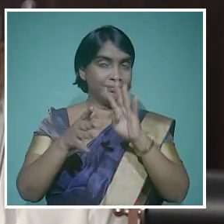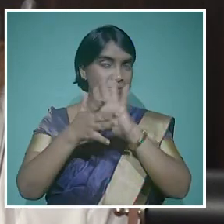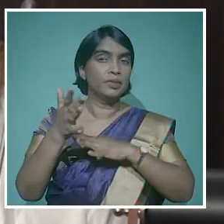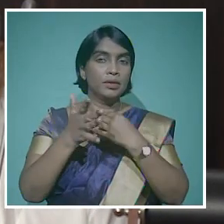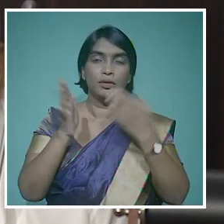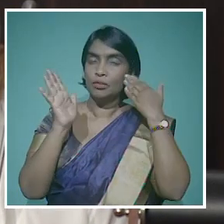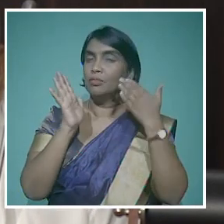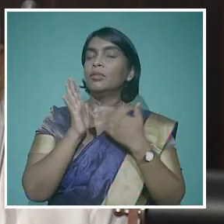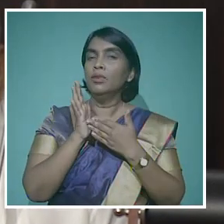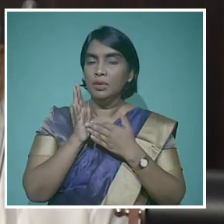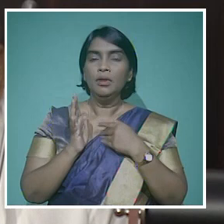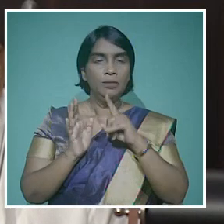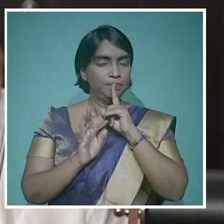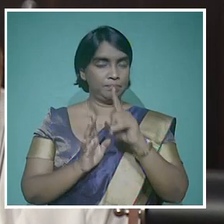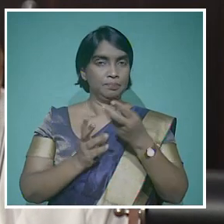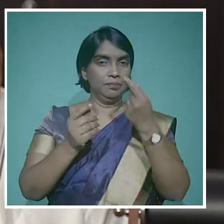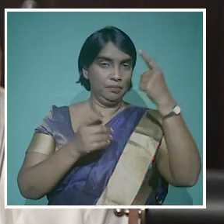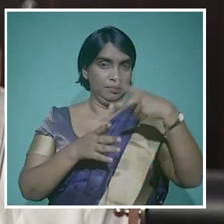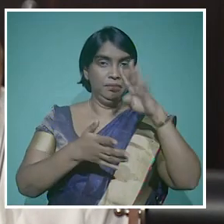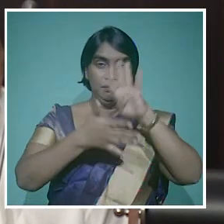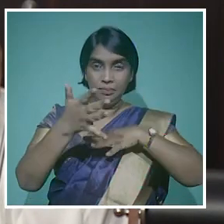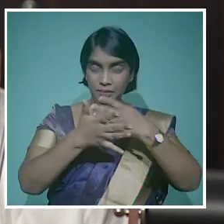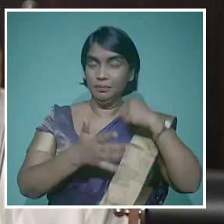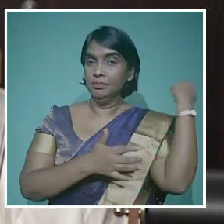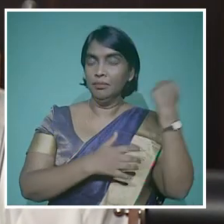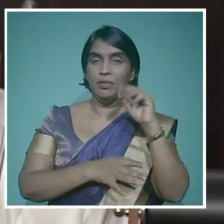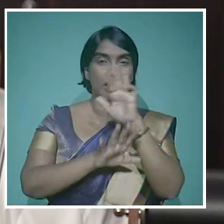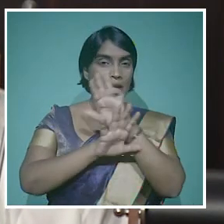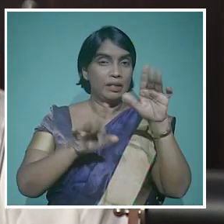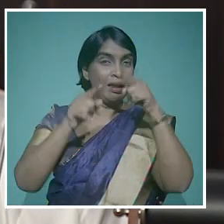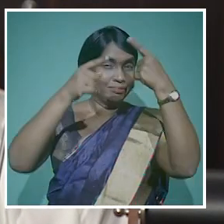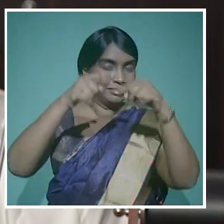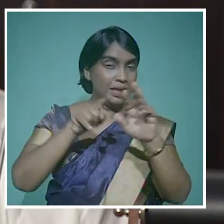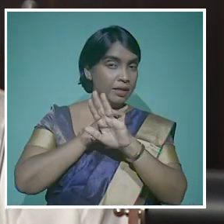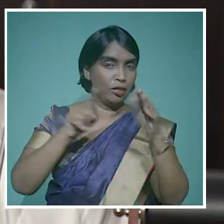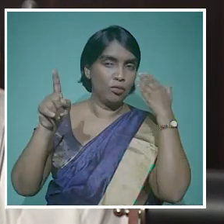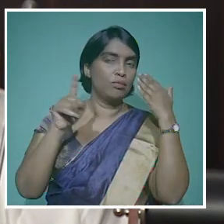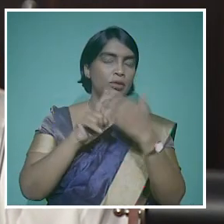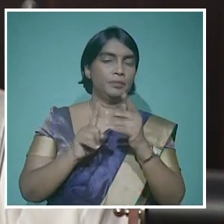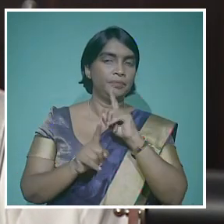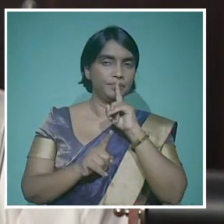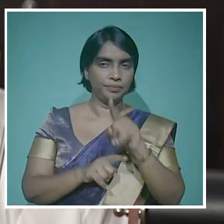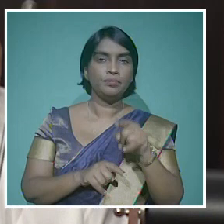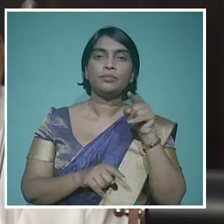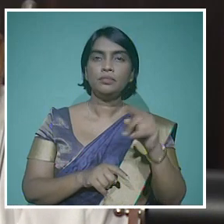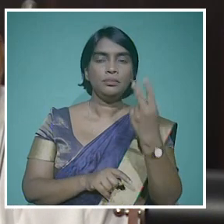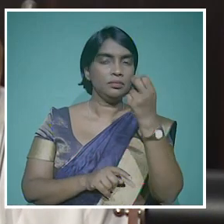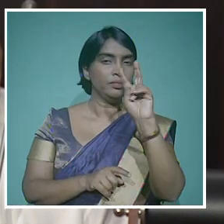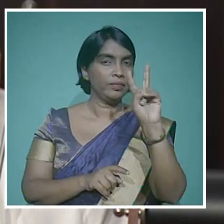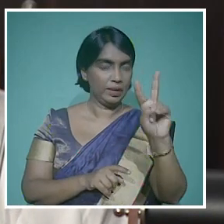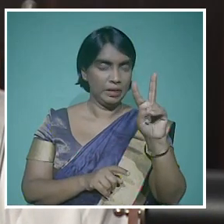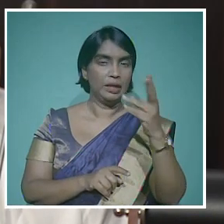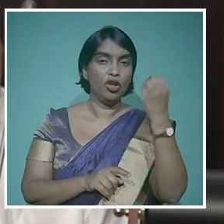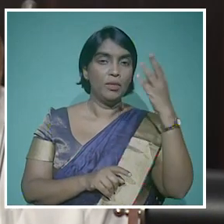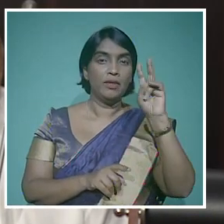සංශෝධනය සඳහා ඉදිරිපත් කළ අතුරු අයවැය කතාවේ 19 වෙනි පරිච්ඡේදය වෙත ඔබගේ අවධානය යොමු කරනවා 2002 අංක